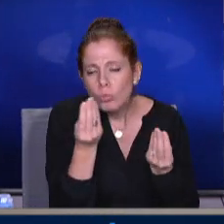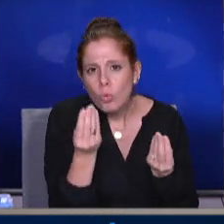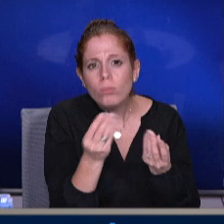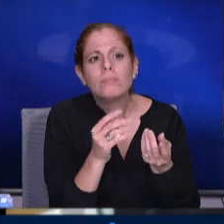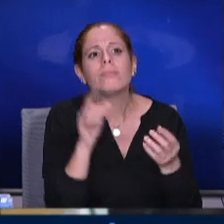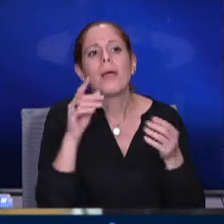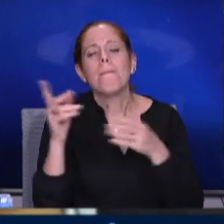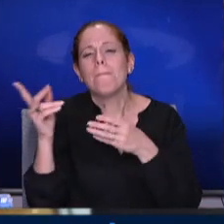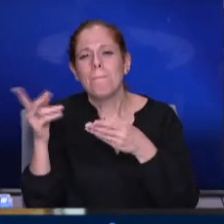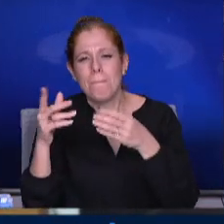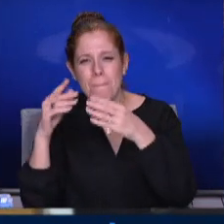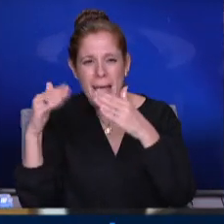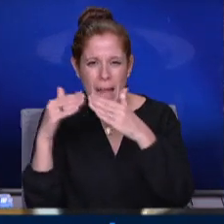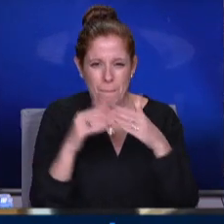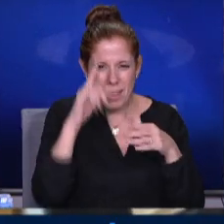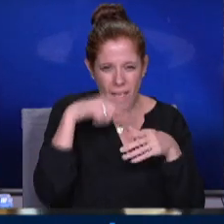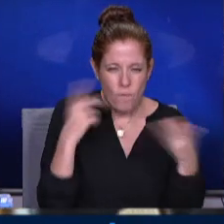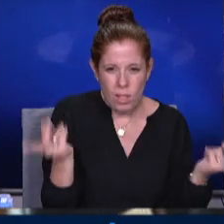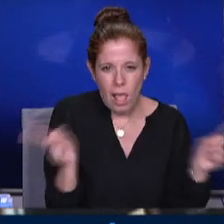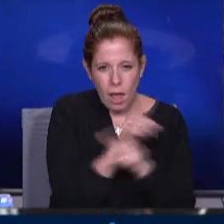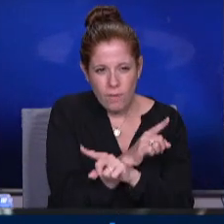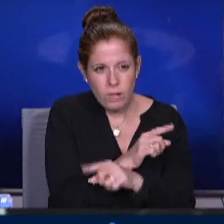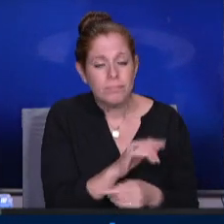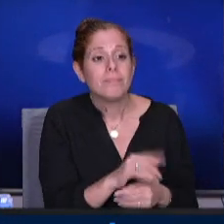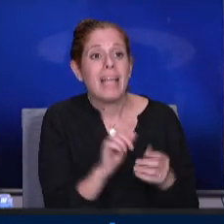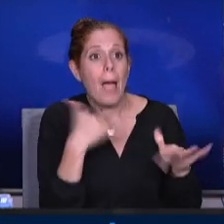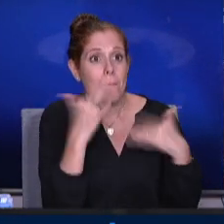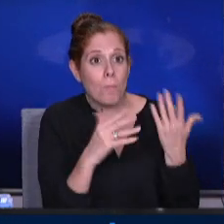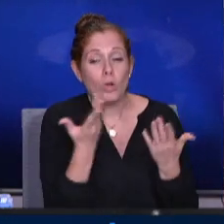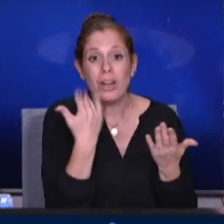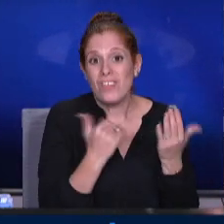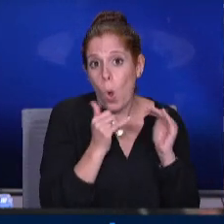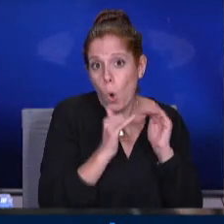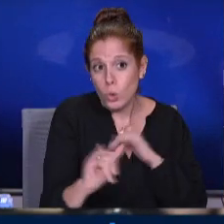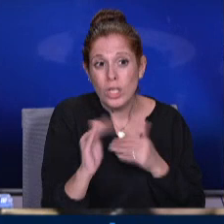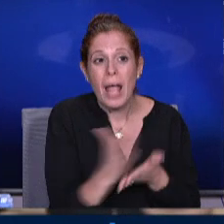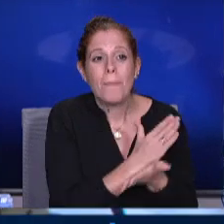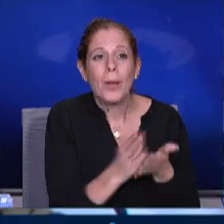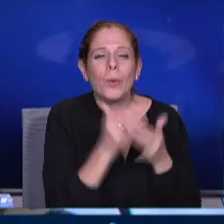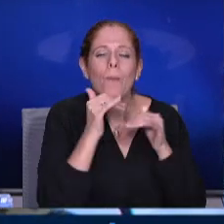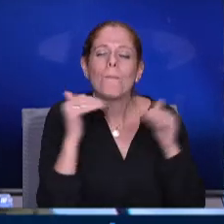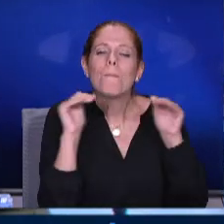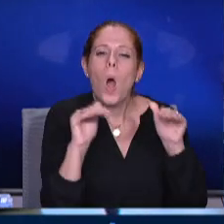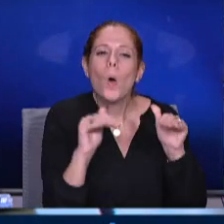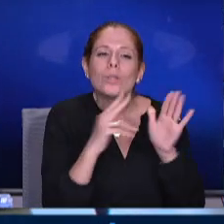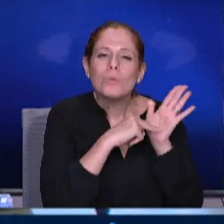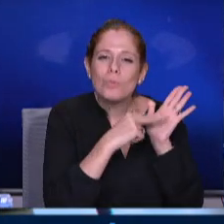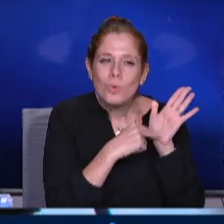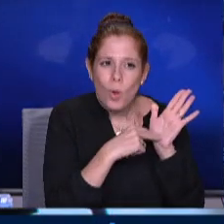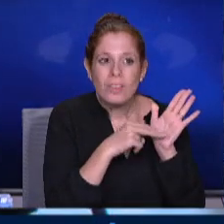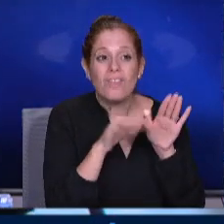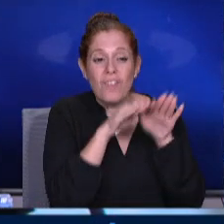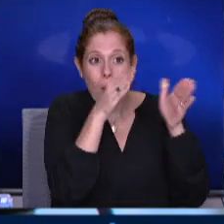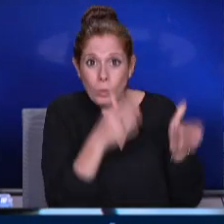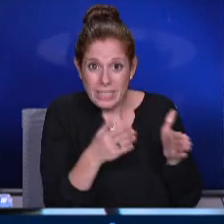בתי האבות. הבלבול התגלה, מספרת המשפחה, כשלקראת ראש השנה הכינו ברכות עם תמונות הדיירים, והמוסד הסיעודי שממנו